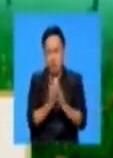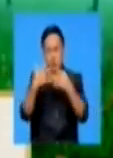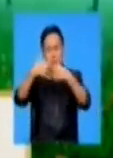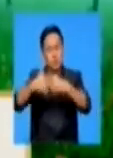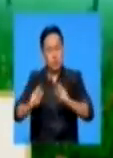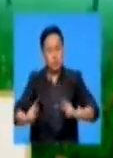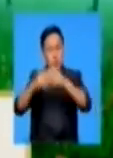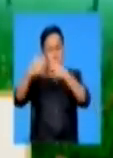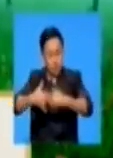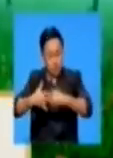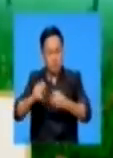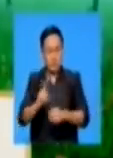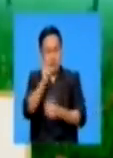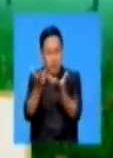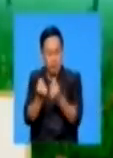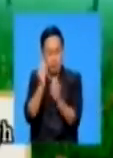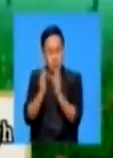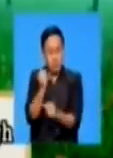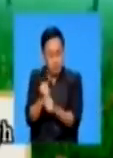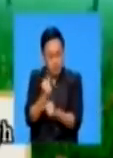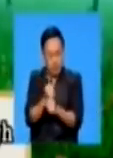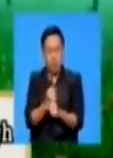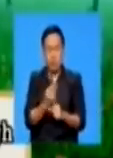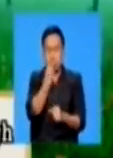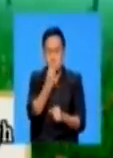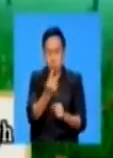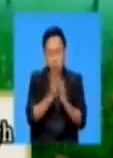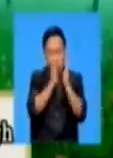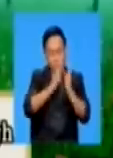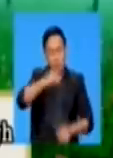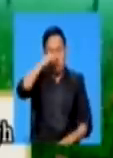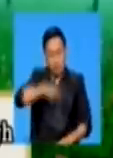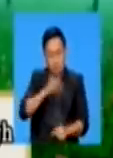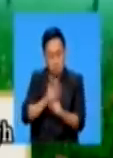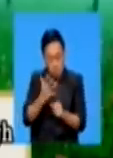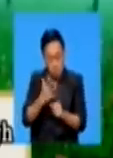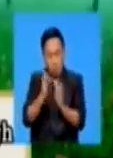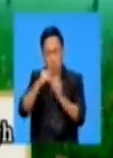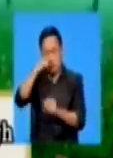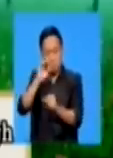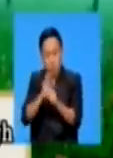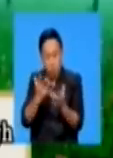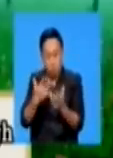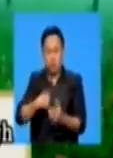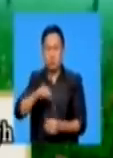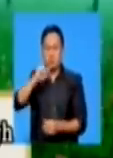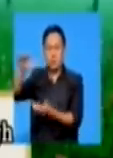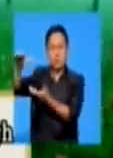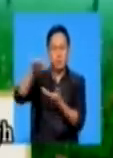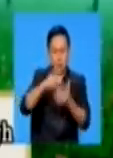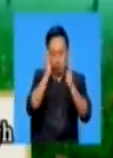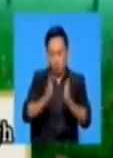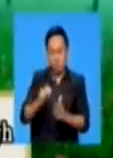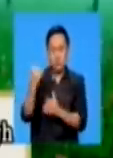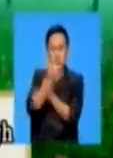ว่ามันขาดทั้งต่างประเทศมาลงทุนทั้งในประเทศที่ขาดนะครับก็มี2 อย่างคือแรงงานที่มีฝีมือซึ่งเราต้องผลิตมากขึ้น